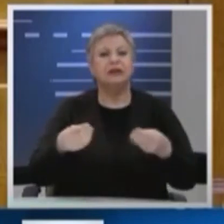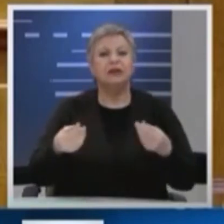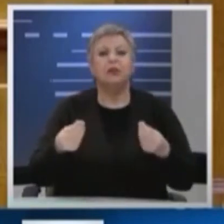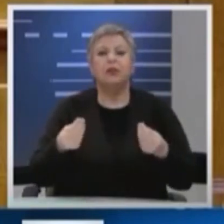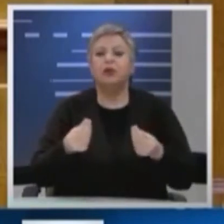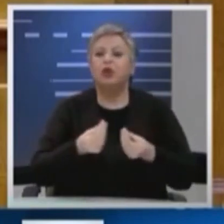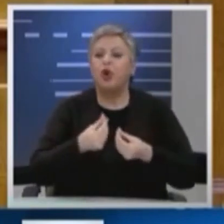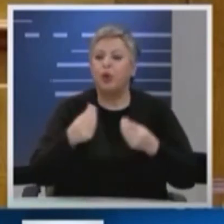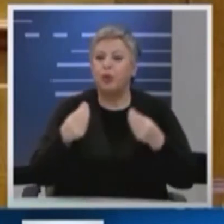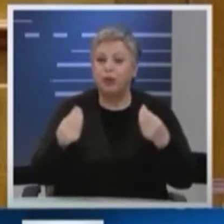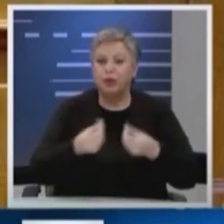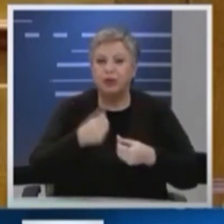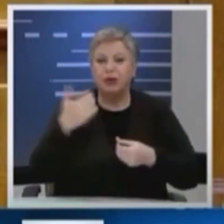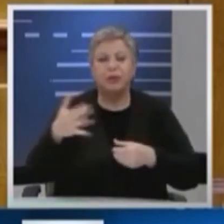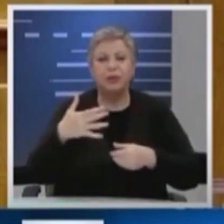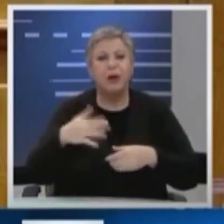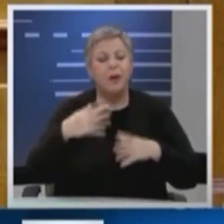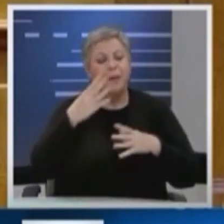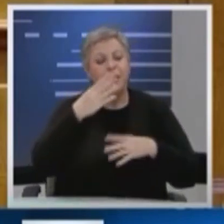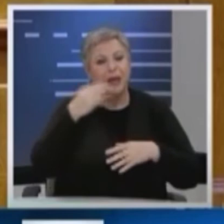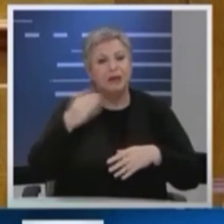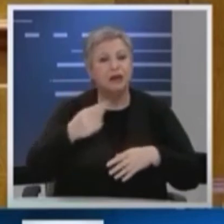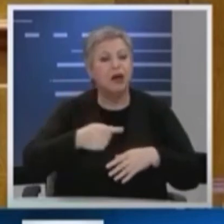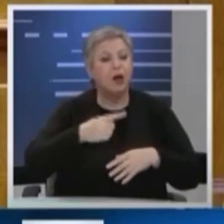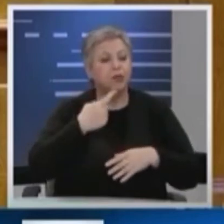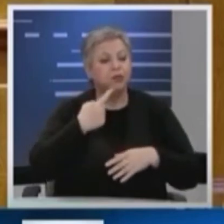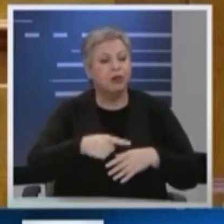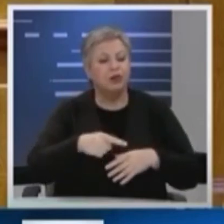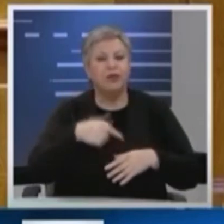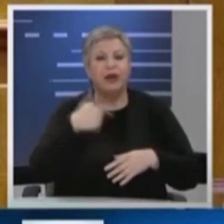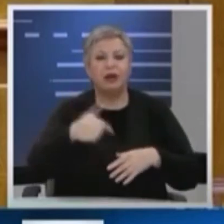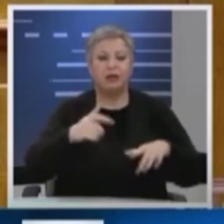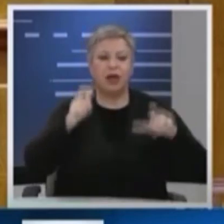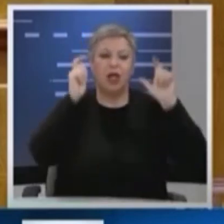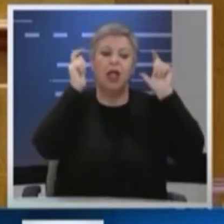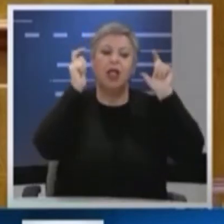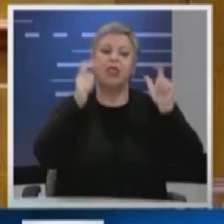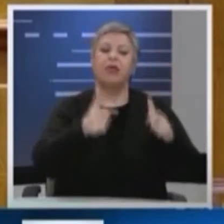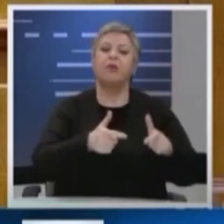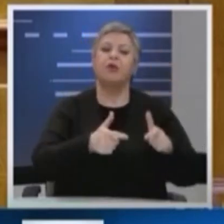προσβάλλετε βάναυσα τη δημοκρατία και τους θεσμούς της.